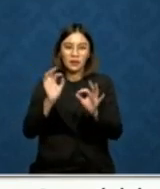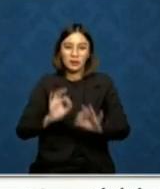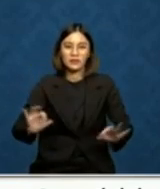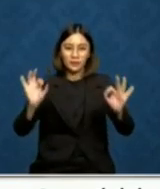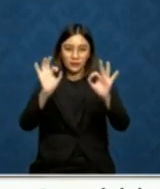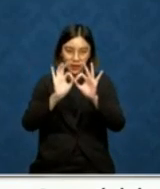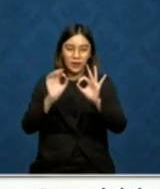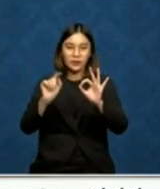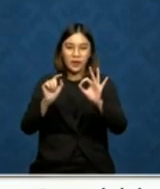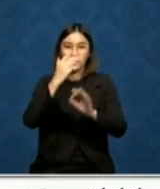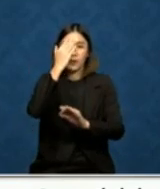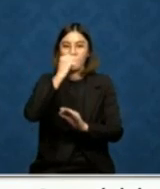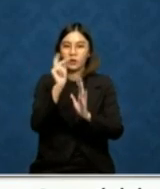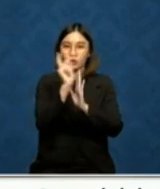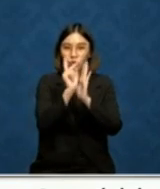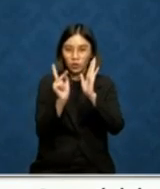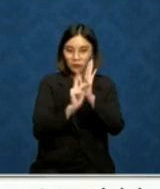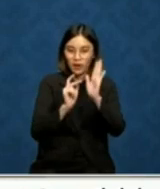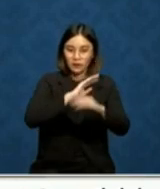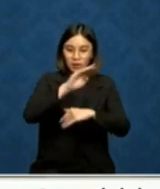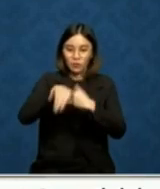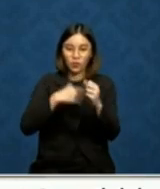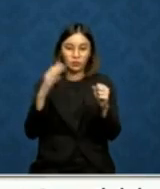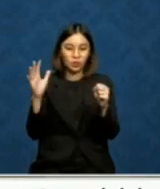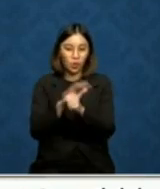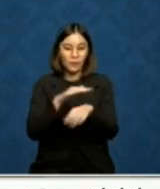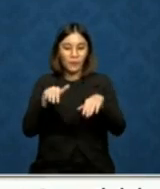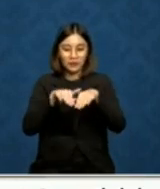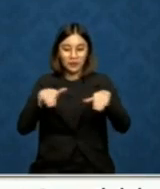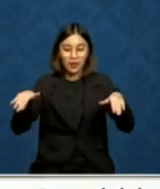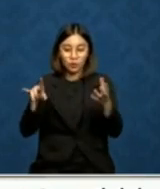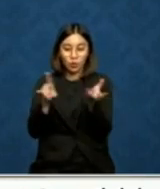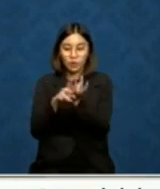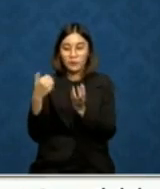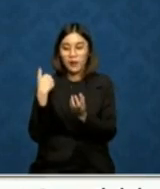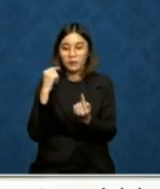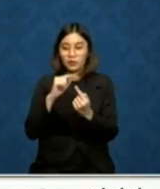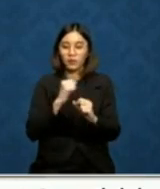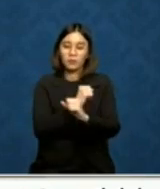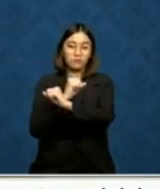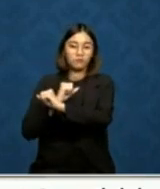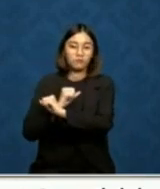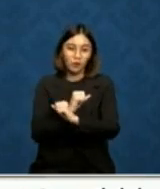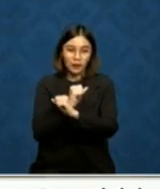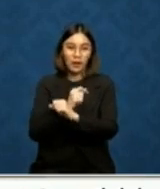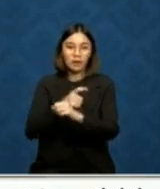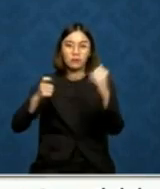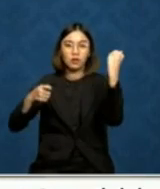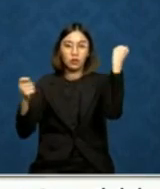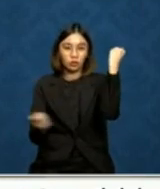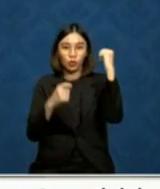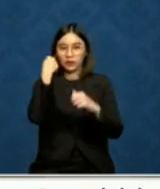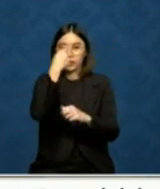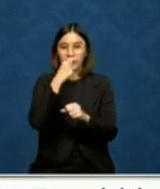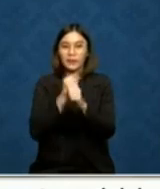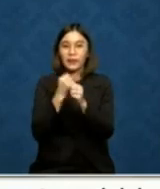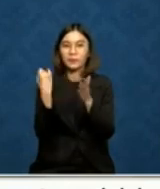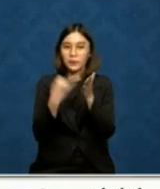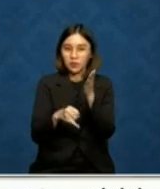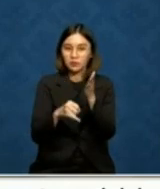ำเป็นเพื่อให้กฎหมายมีความครอบคลุมและมีประสิทธิภาพในการป้องปรามและลงโทษผู้กระทำความผิ